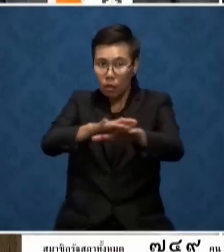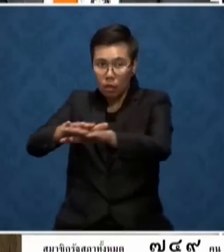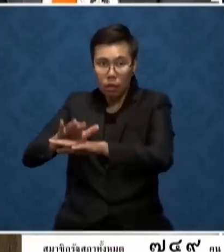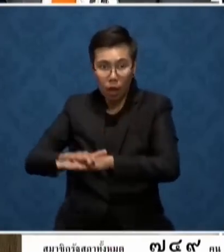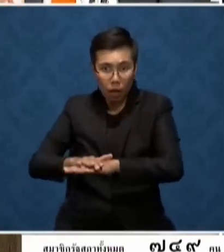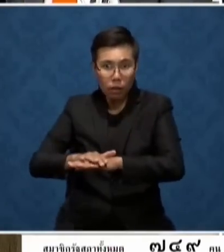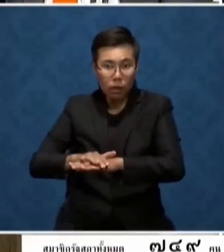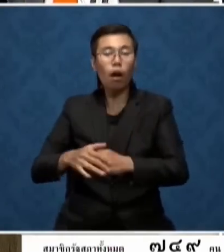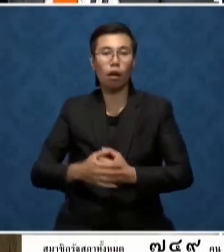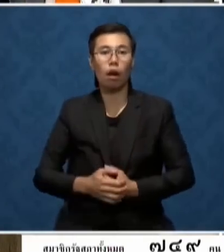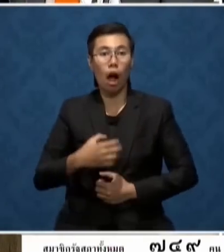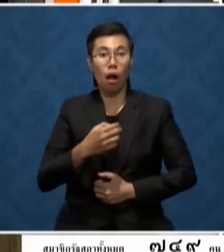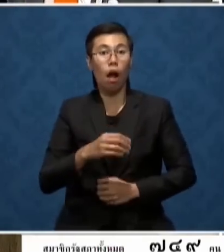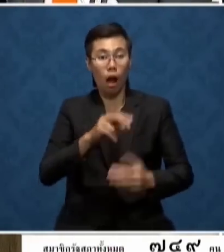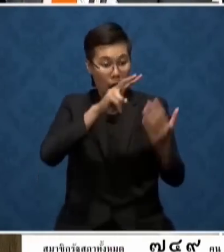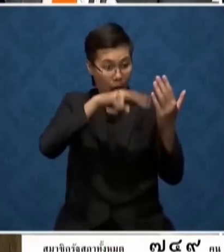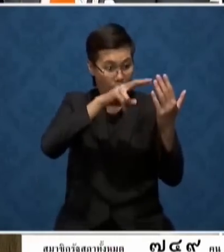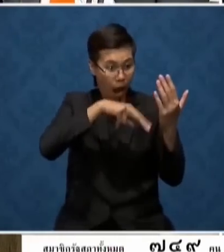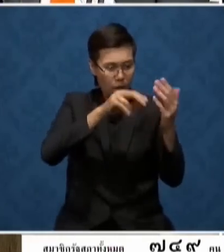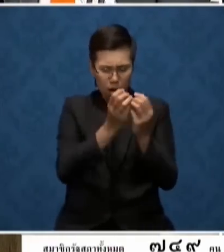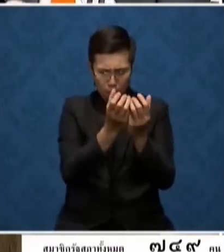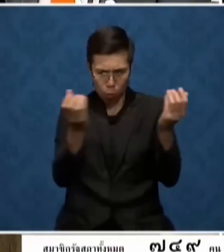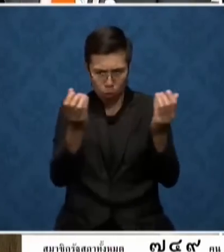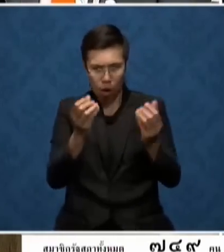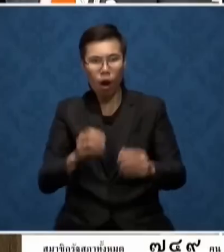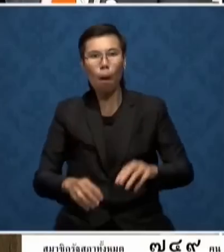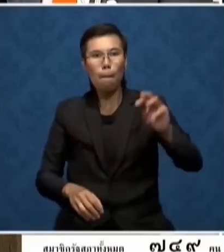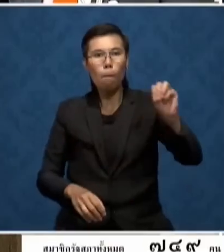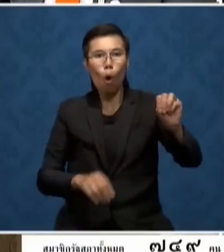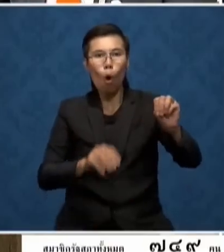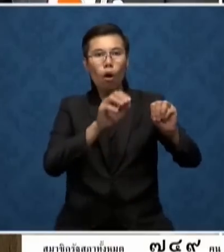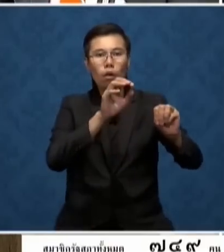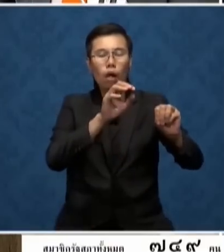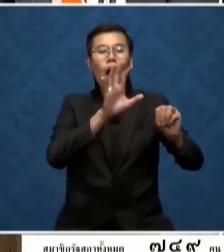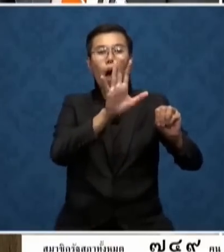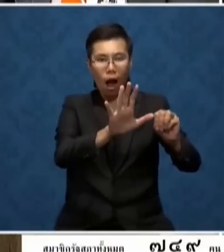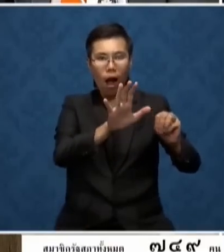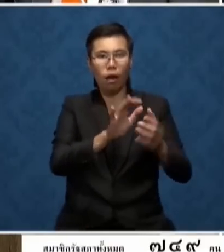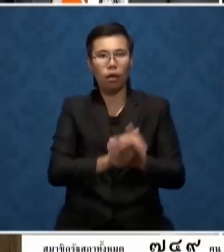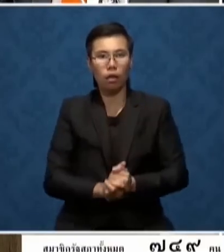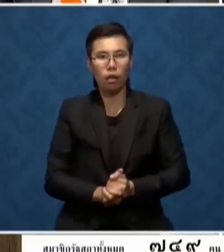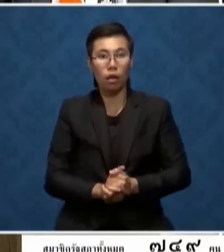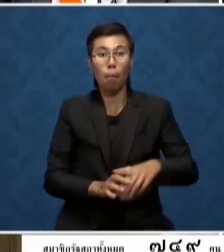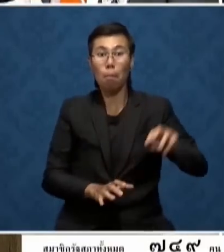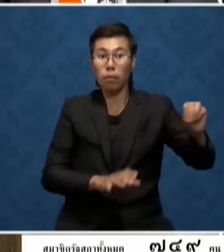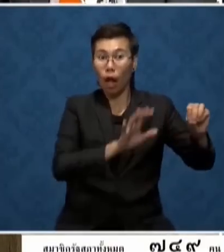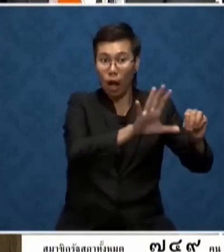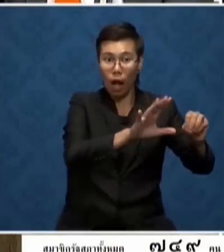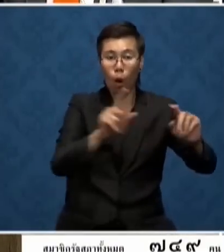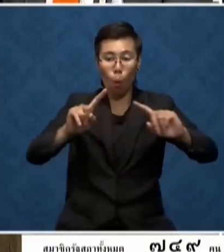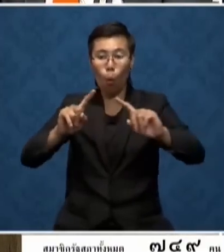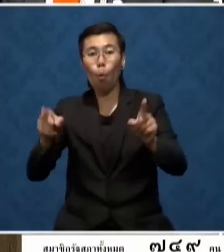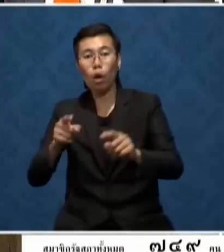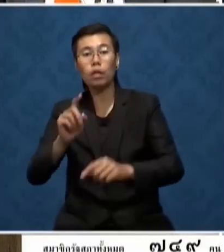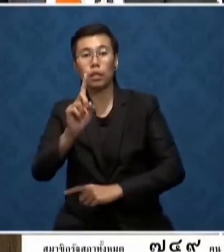ครับให้ไปอ่านรัฐธรรมนูญมาตรา 5ให้ดีข้อบังคับไม่ได้ใหญ่กว่ารัฐธรรมนูญมาตรา 5วรรค